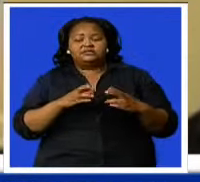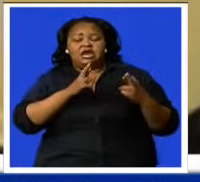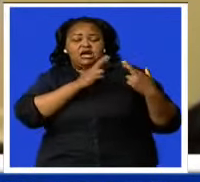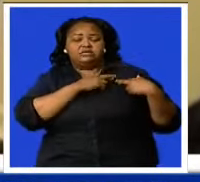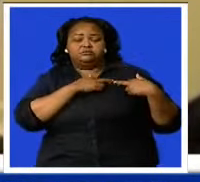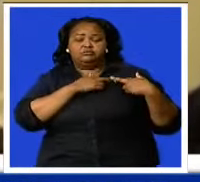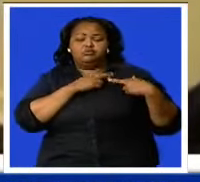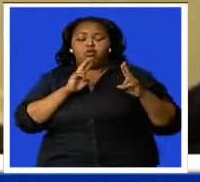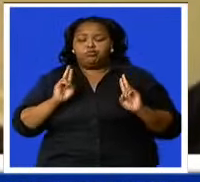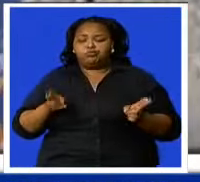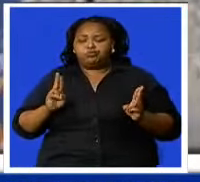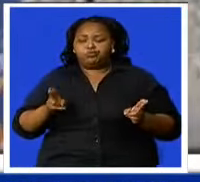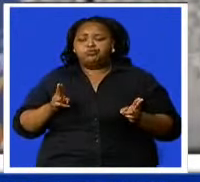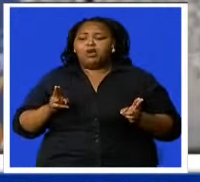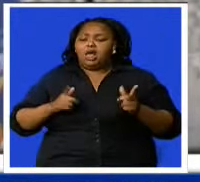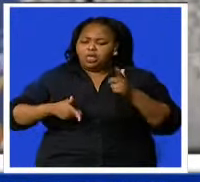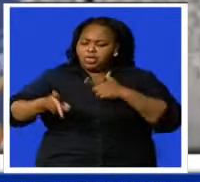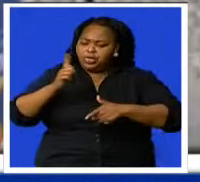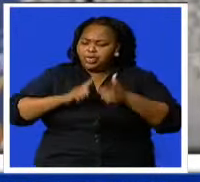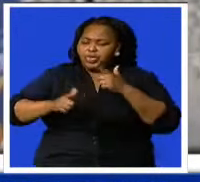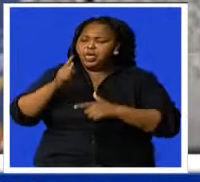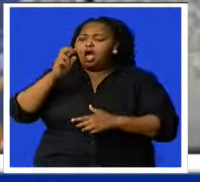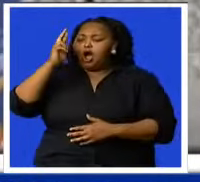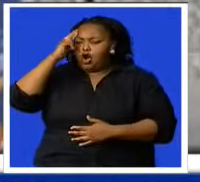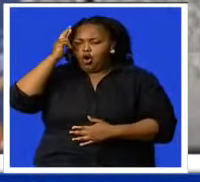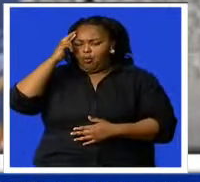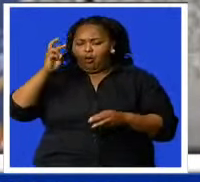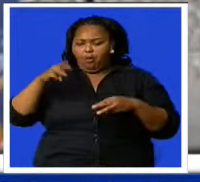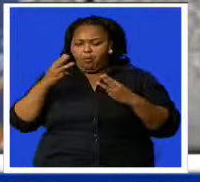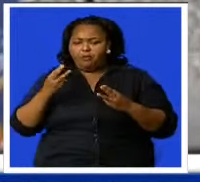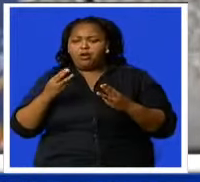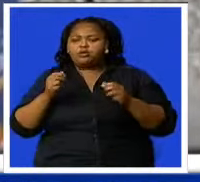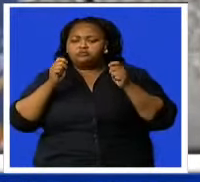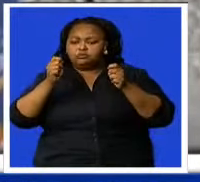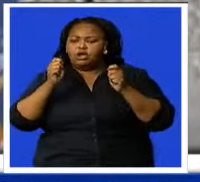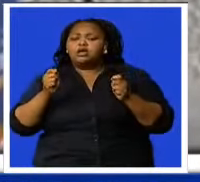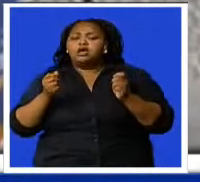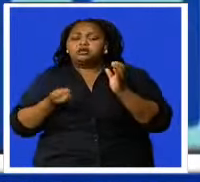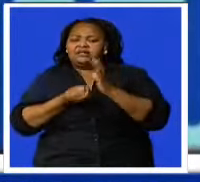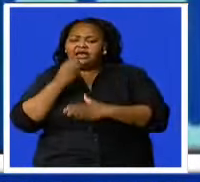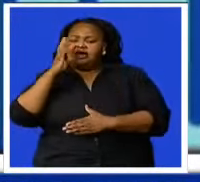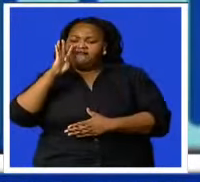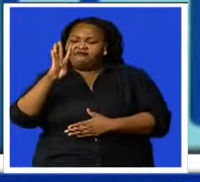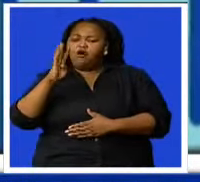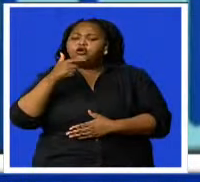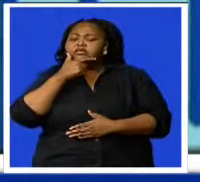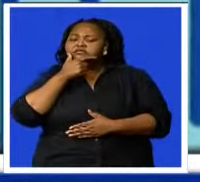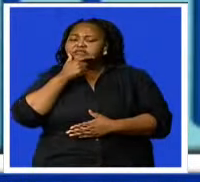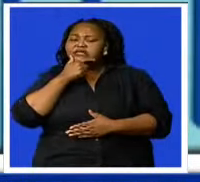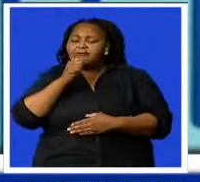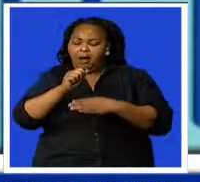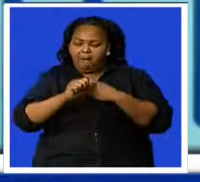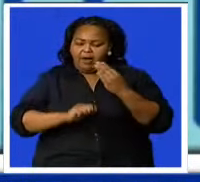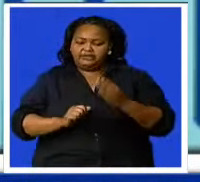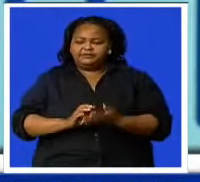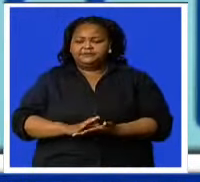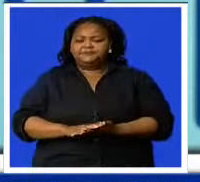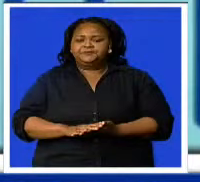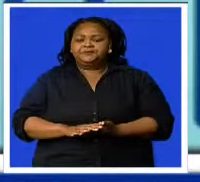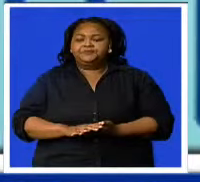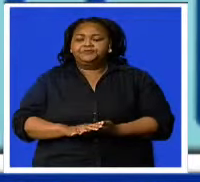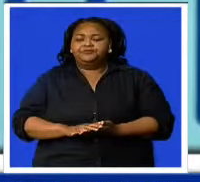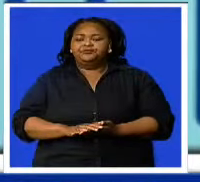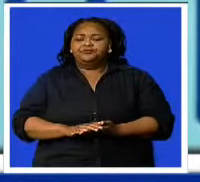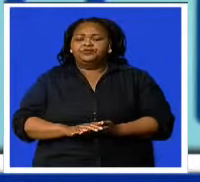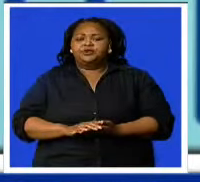siveni kutawukhumbuta emaswati ukuthi lo mkhankaso uyacala mhlatitine kulenyanga lesetulu. Umxhumanisi welibandla lelengamele